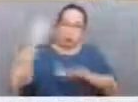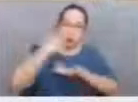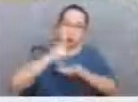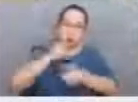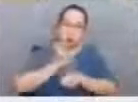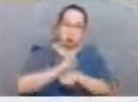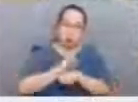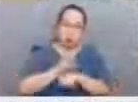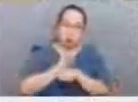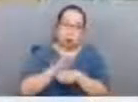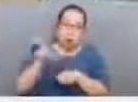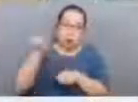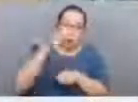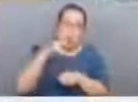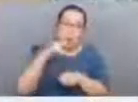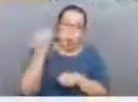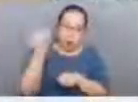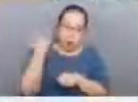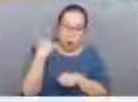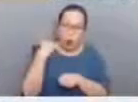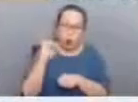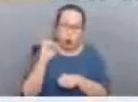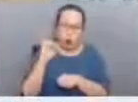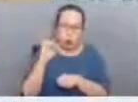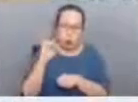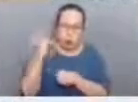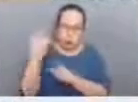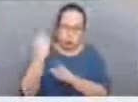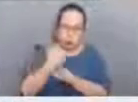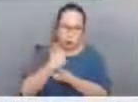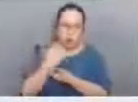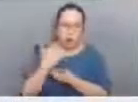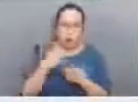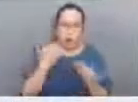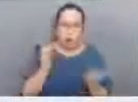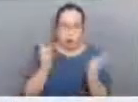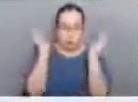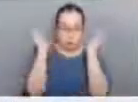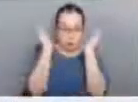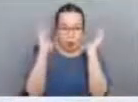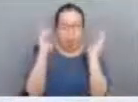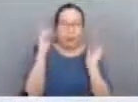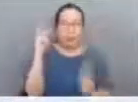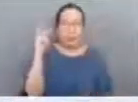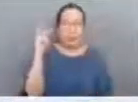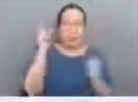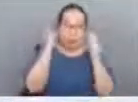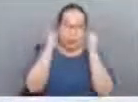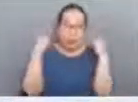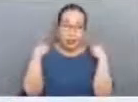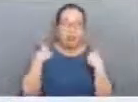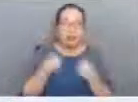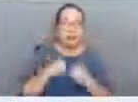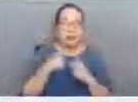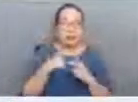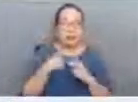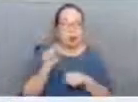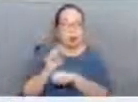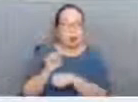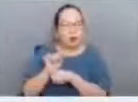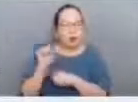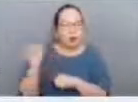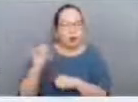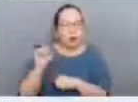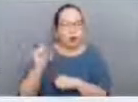workers natin, tulad po ng mga nurses natin, sila po yung most preferred foreign workers natin. Ano? Doon po sa ibang